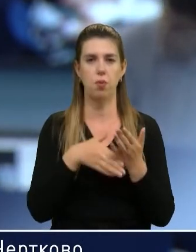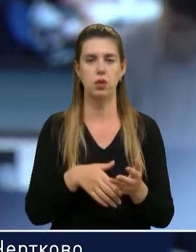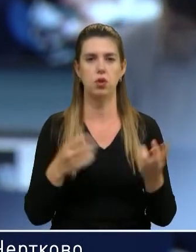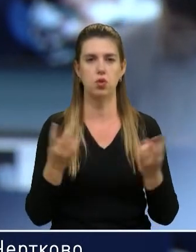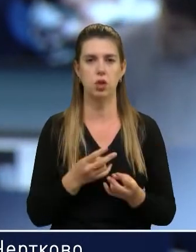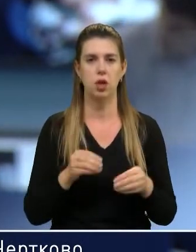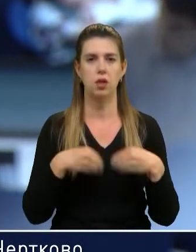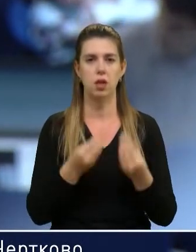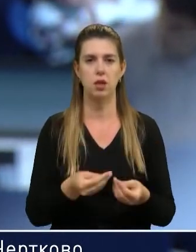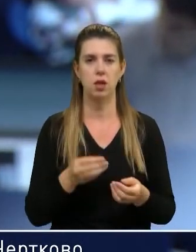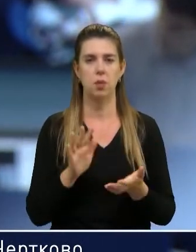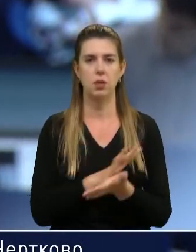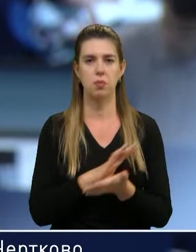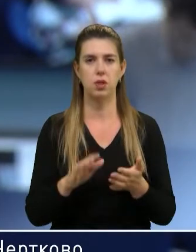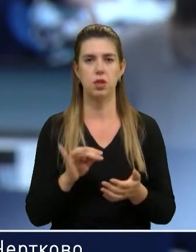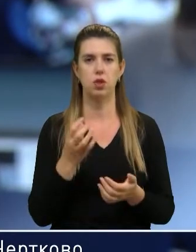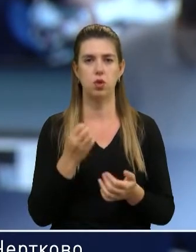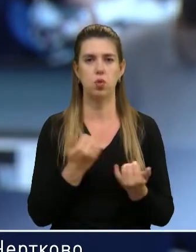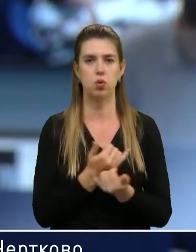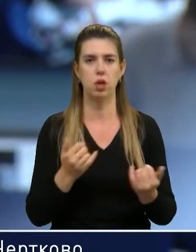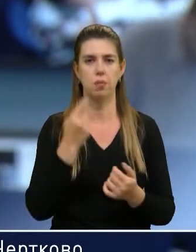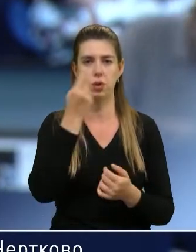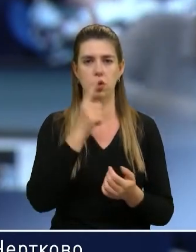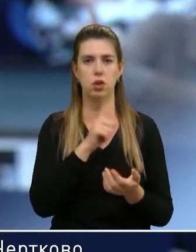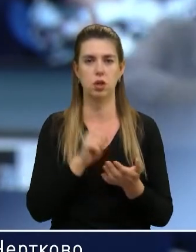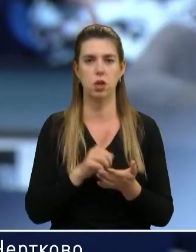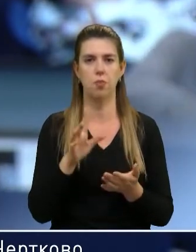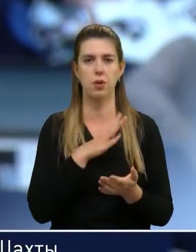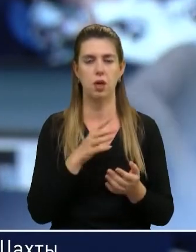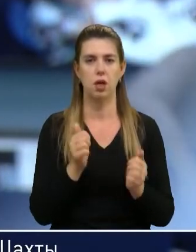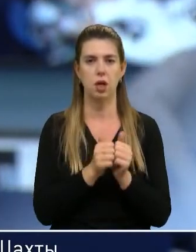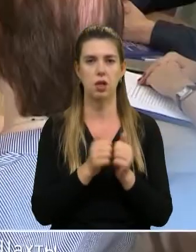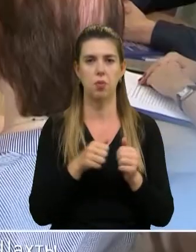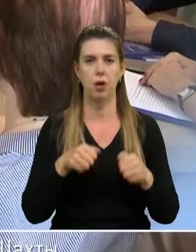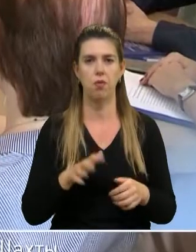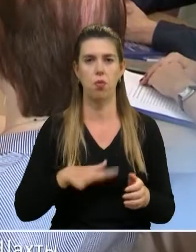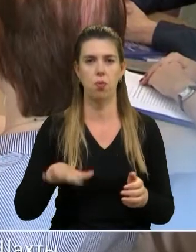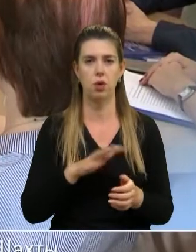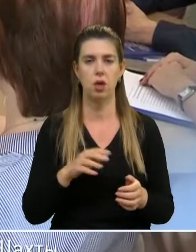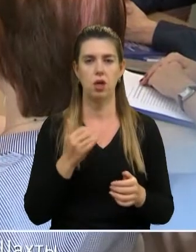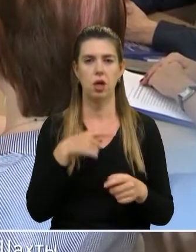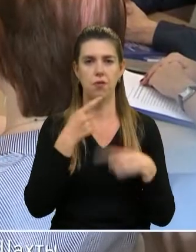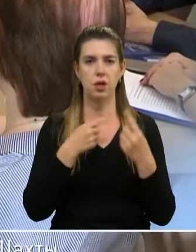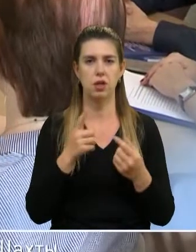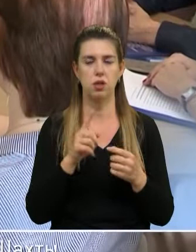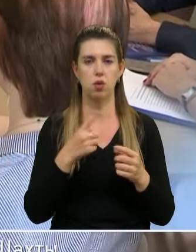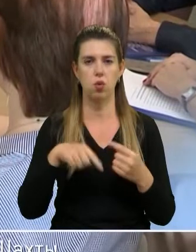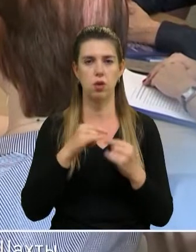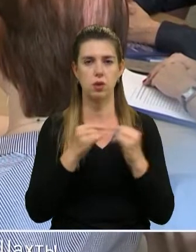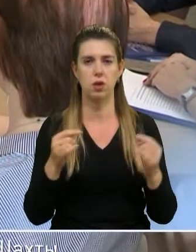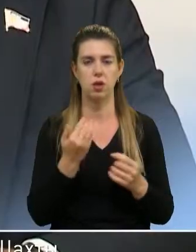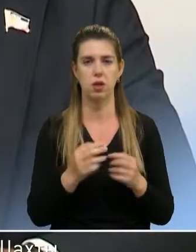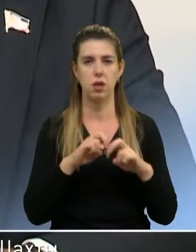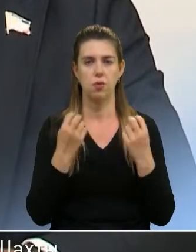необходимо предоставлять бесплатно. Кроме того, услуги психологов должны находиться в пределах правового поля. Об этом говорили за круглым столом